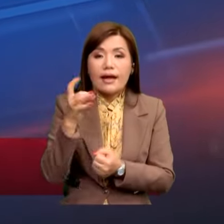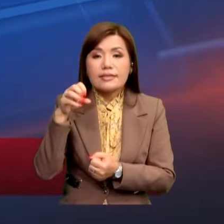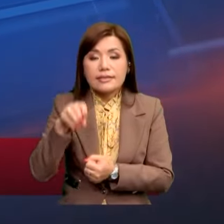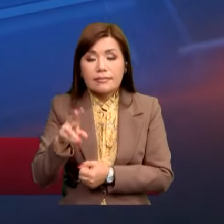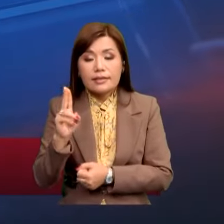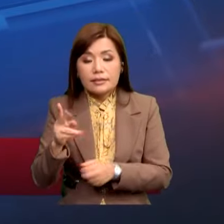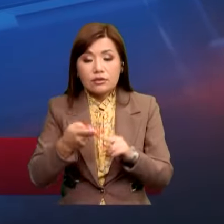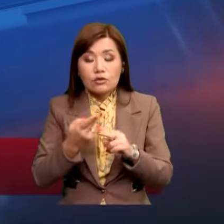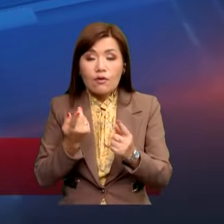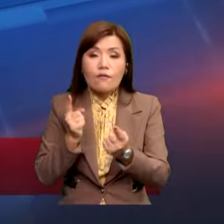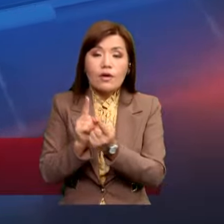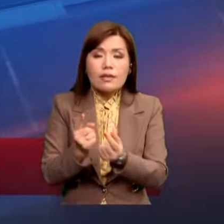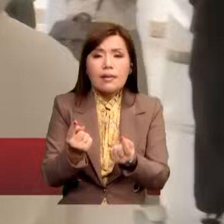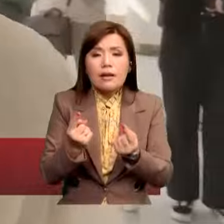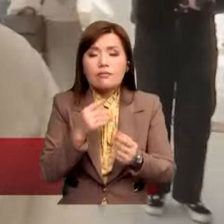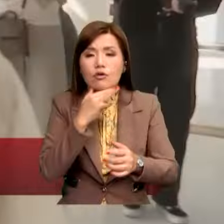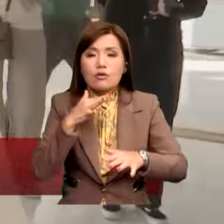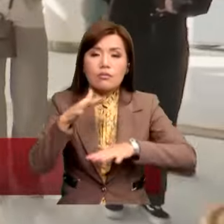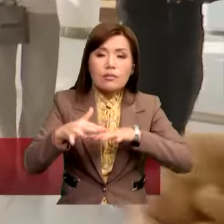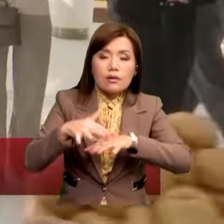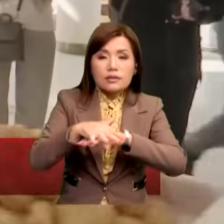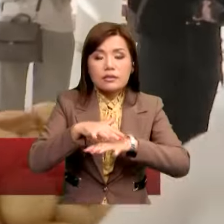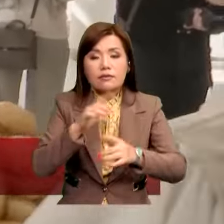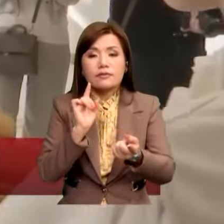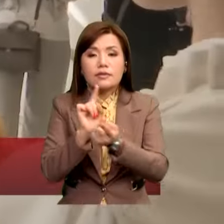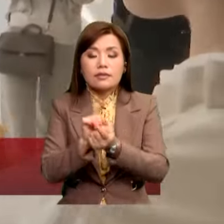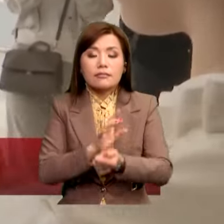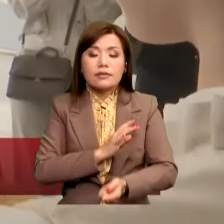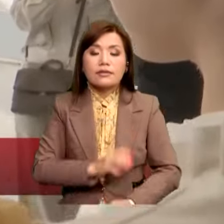Казайбай. Ее также встречала большая группа близких и болельщиков.